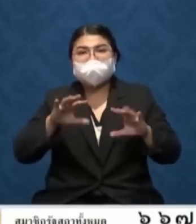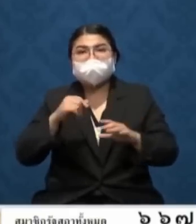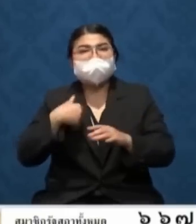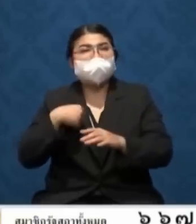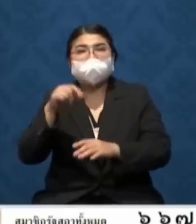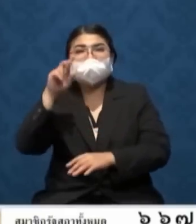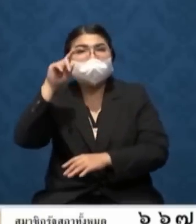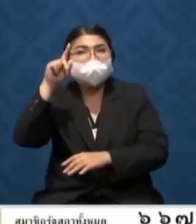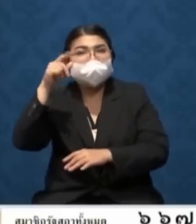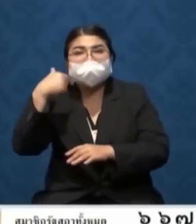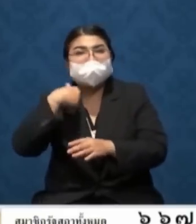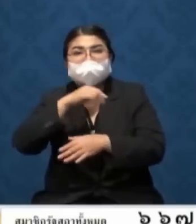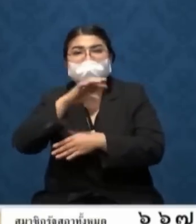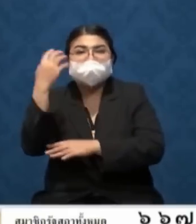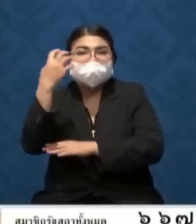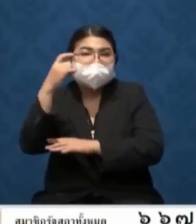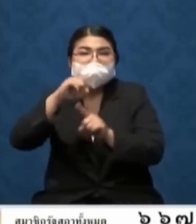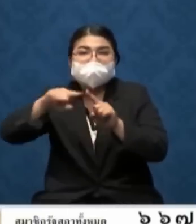สำรั